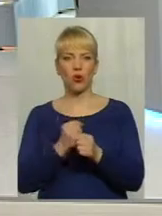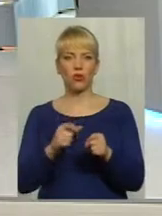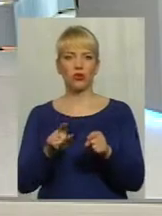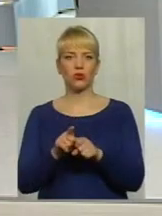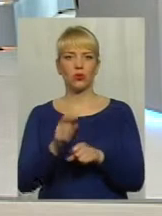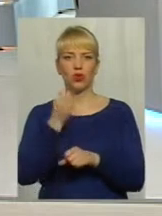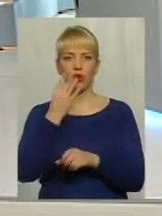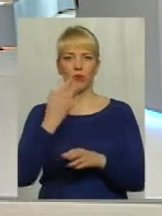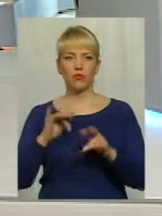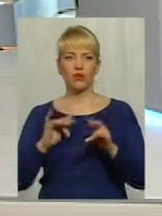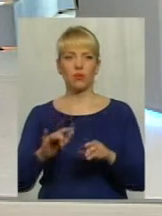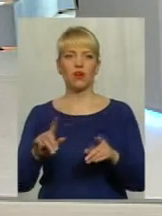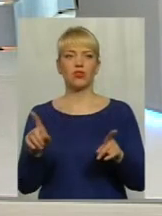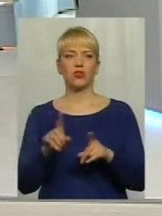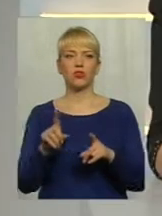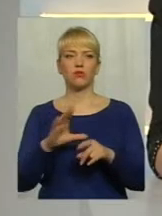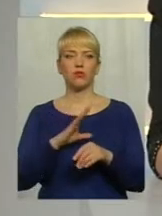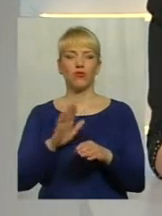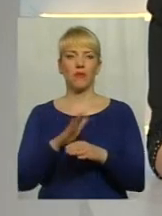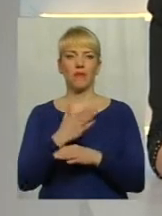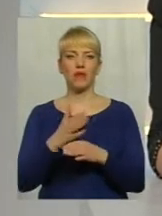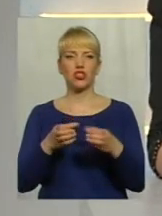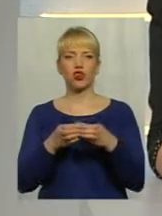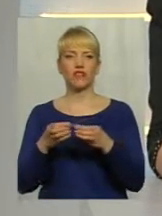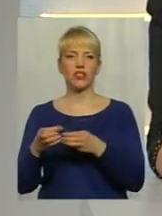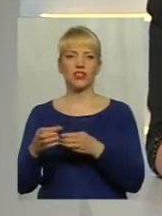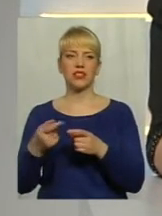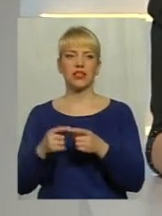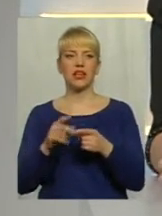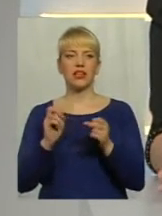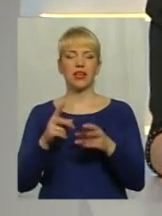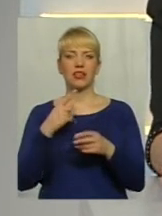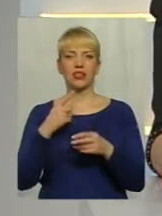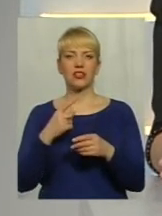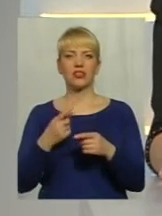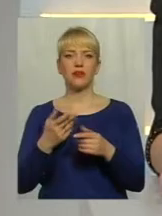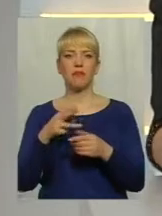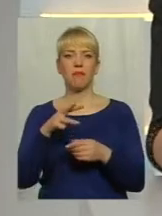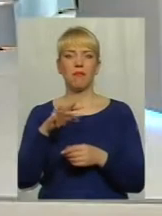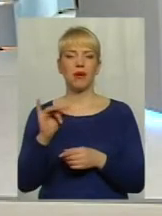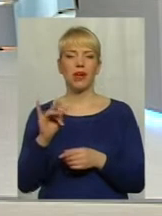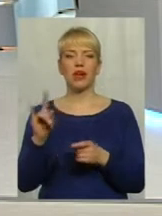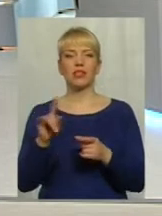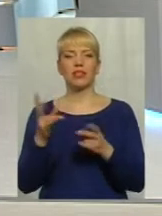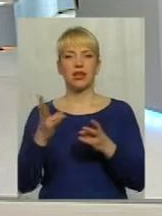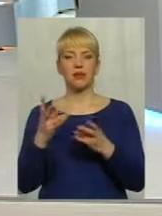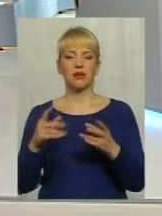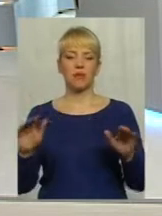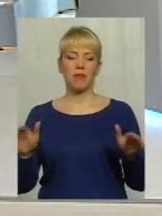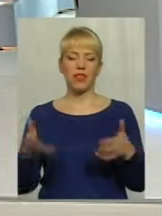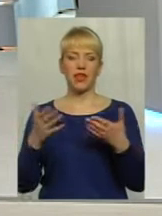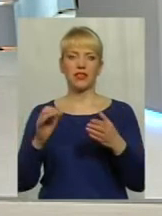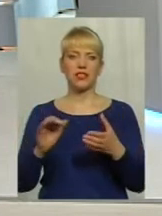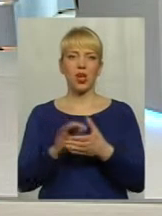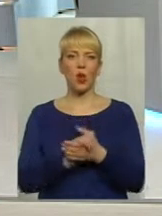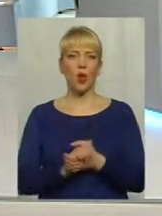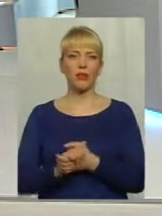був такий міжконфесійний, як то скажуть, мир. Просто, що треба там піднятися і об'єднатися. Чи є це